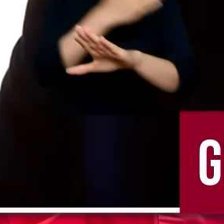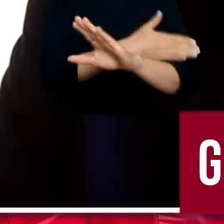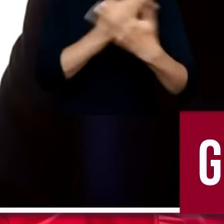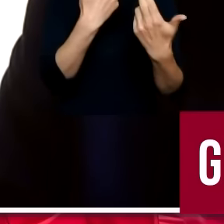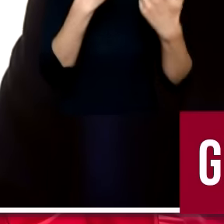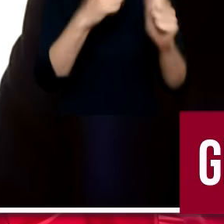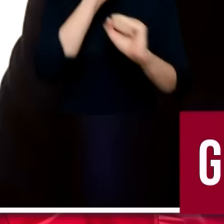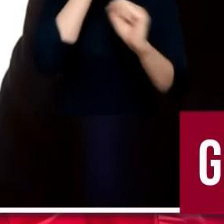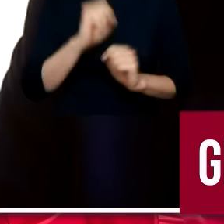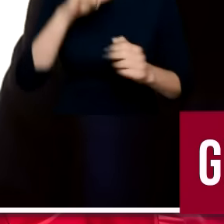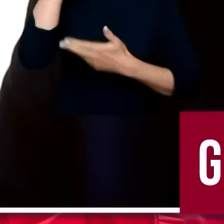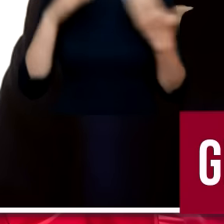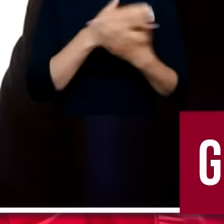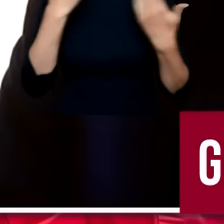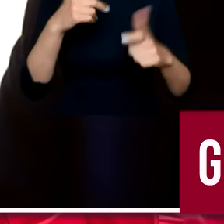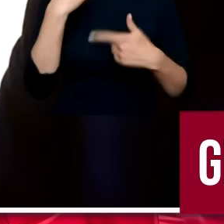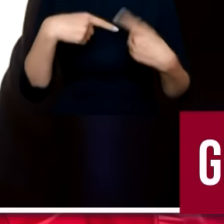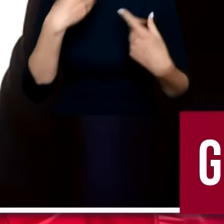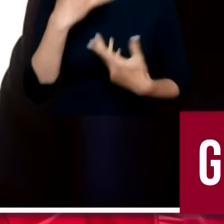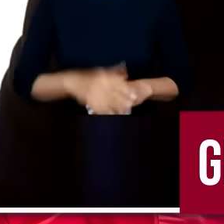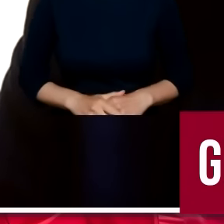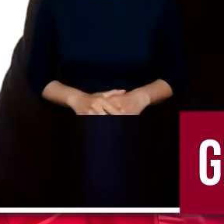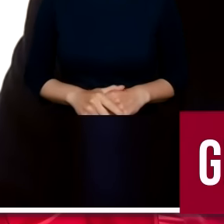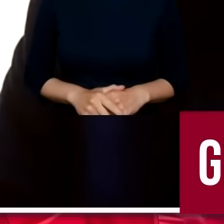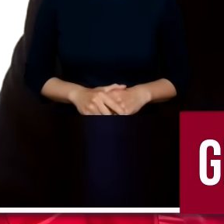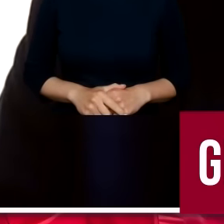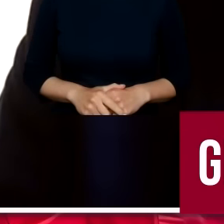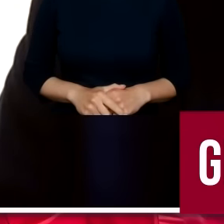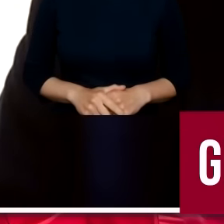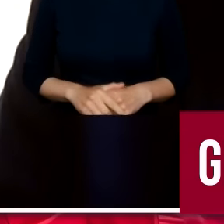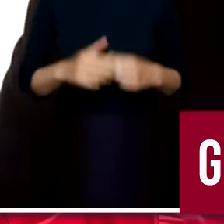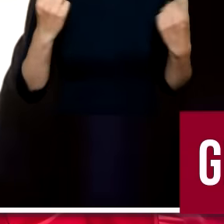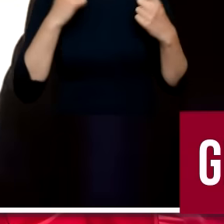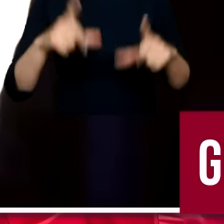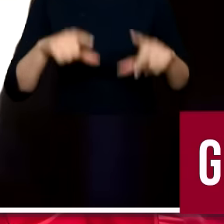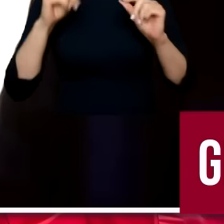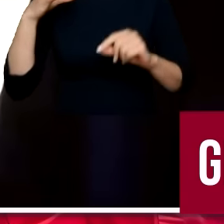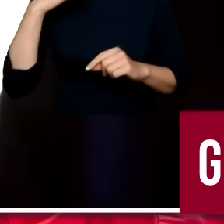n wszędzie wyborczej cały zapas